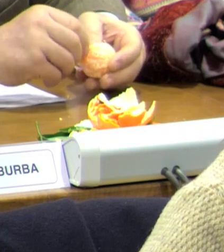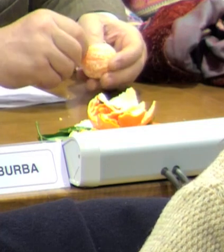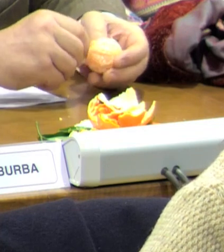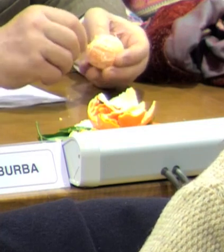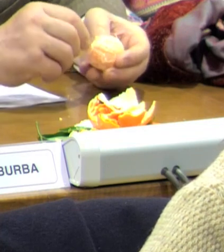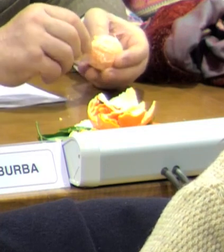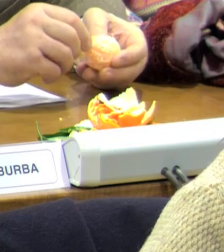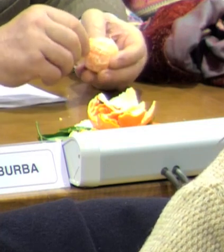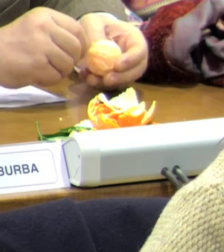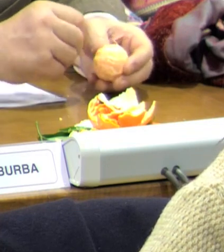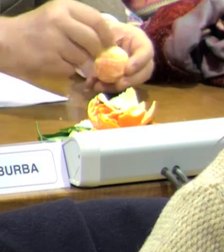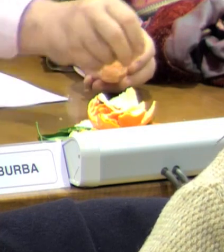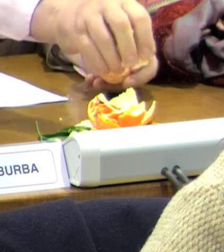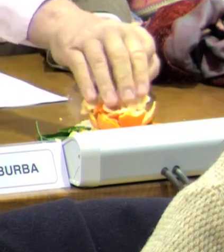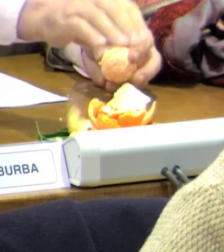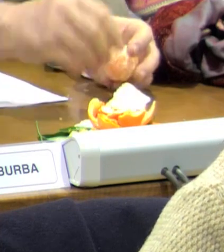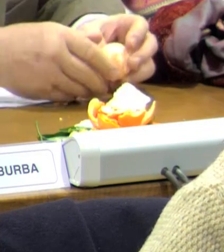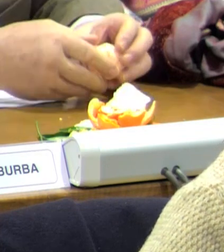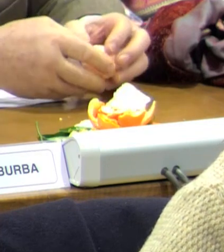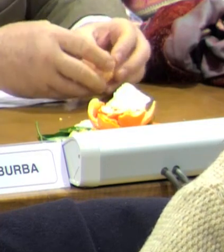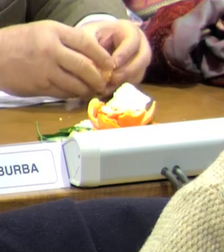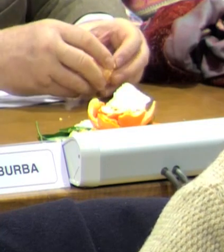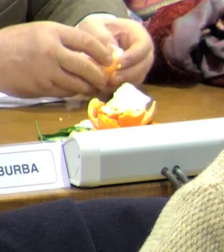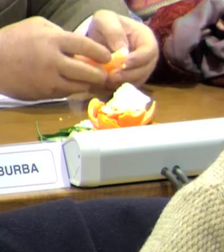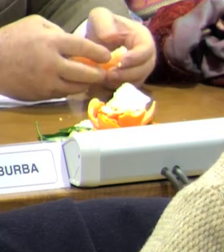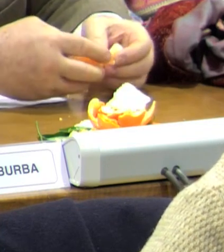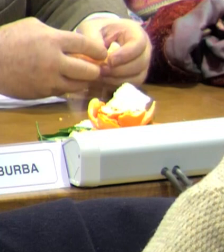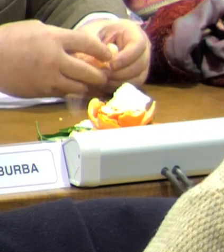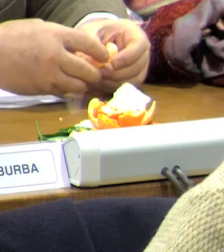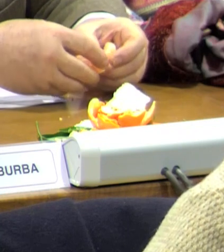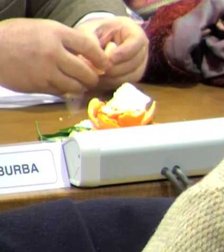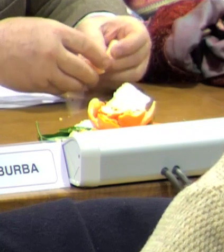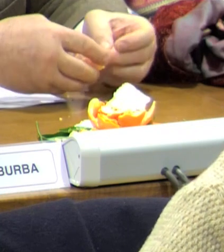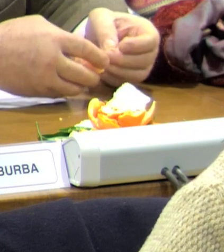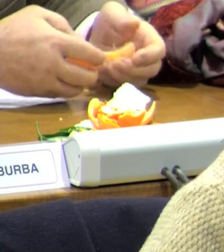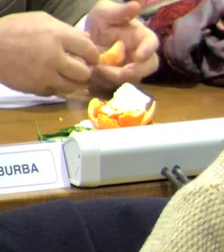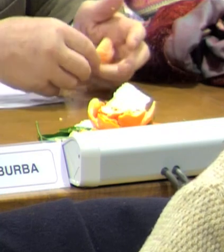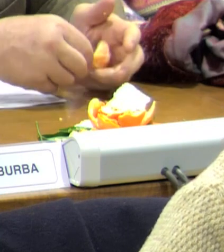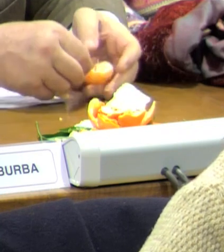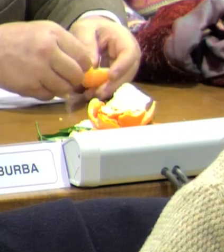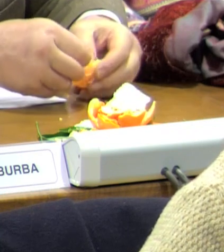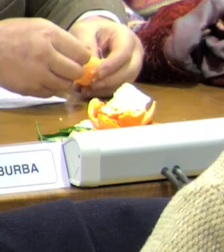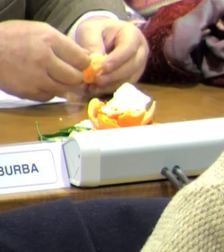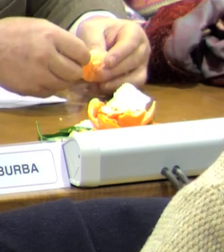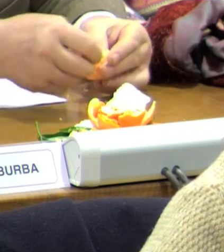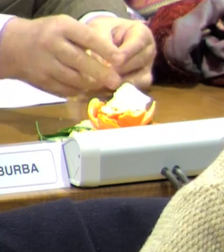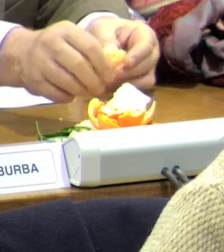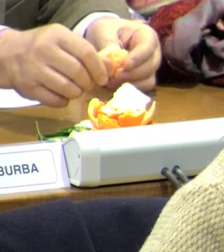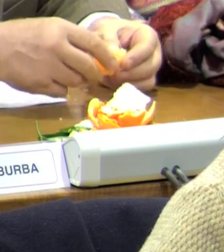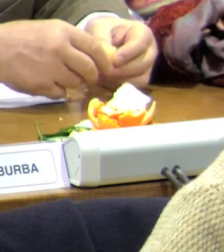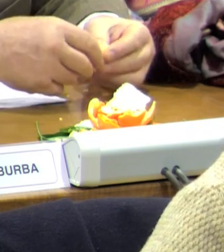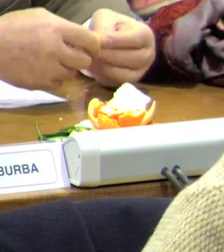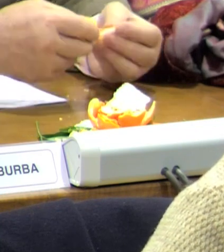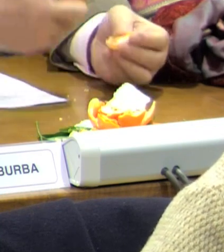temps de pause sur les pelouse ou sur les nouvelles banquette et les bancs ou lors des grands événements comme le marché de noël ce projet intègre désormais toutes les dimensions de ces